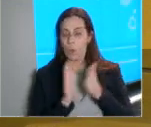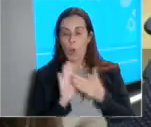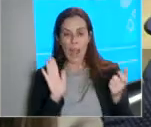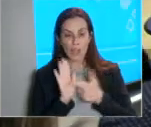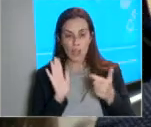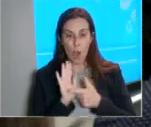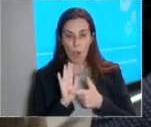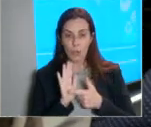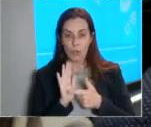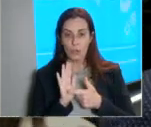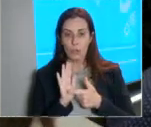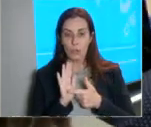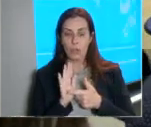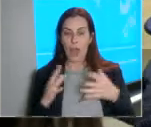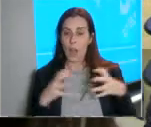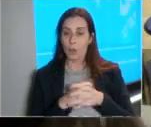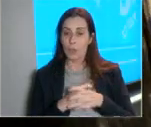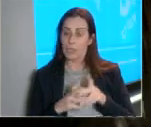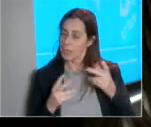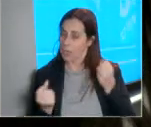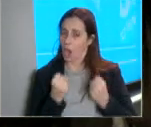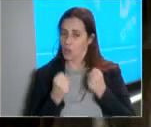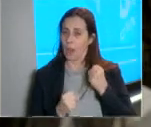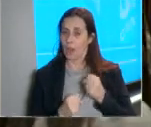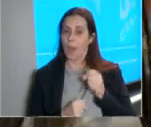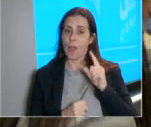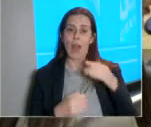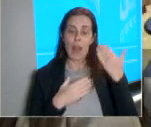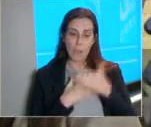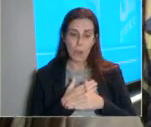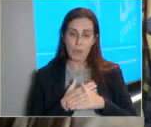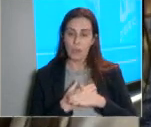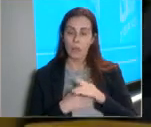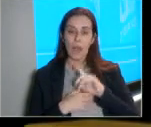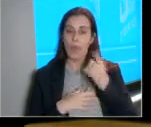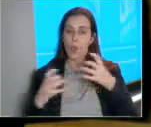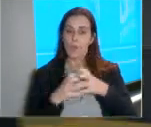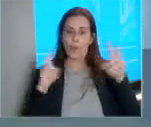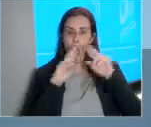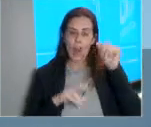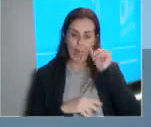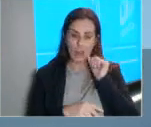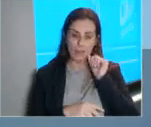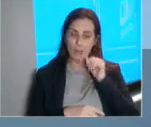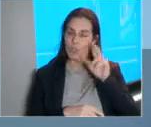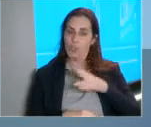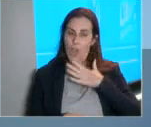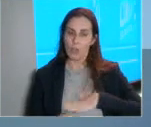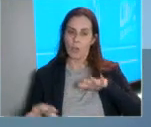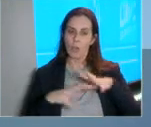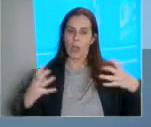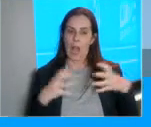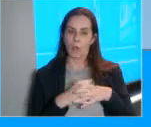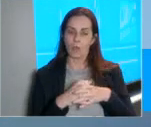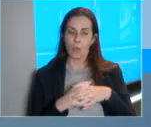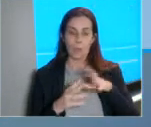הדרישות בתוך המסע ומתן על אחדות, היא מכבידה. אבל בסוף, לכל מפלגות כחול לבן, יש רצון לממשלת